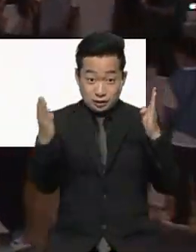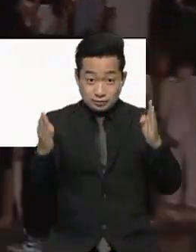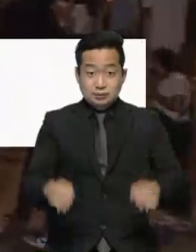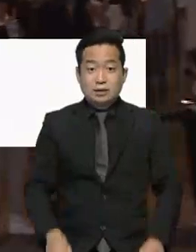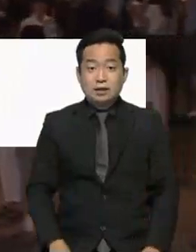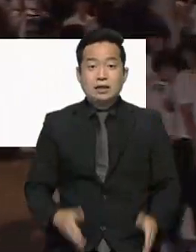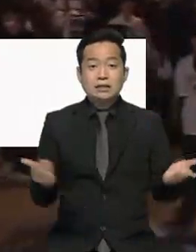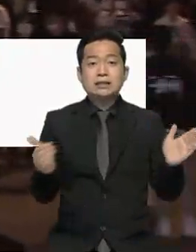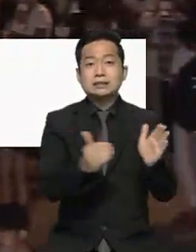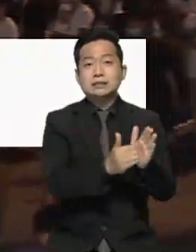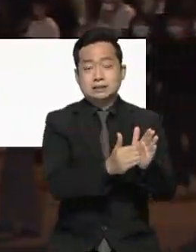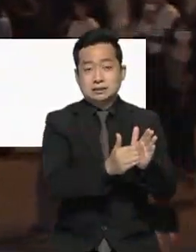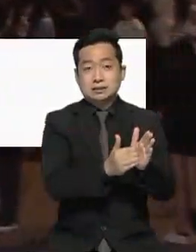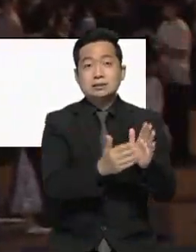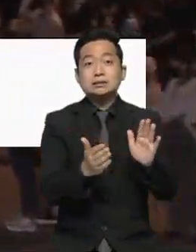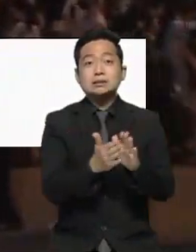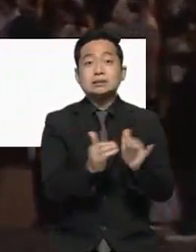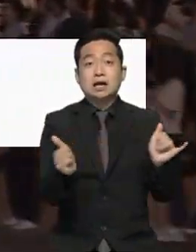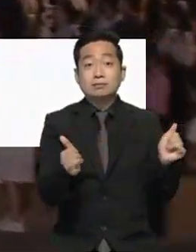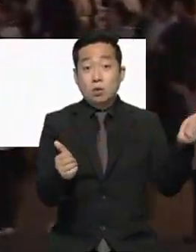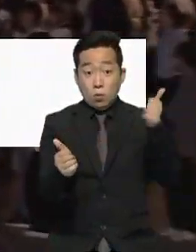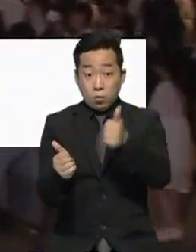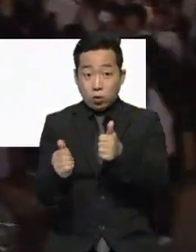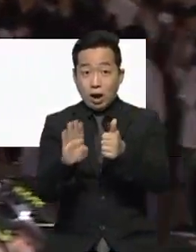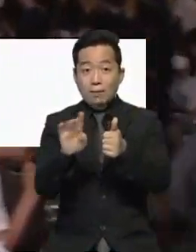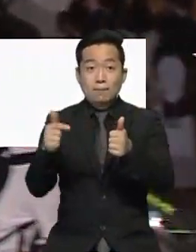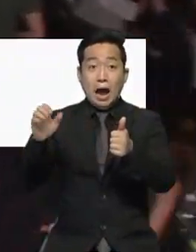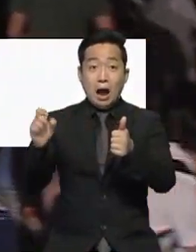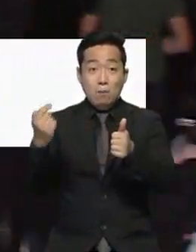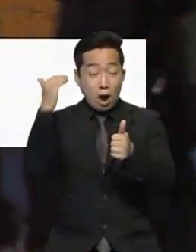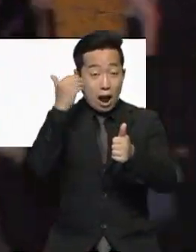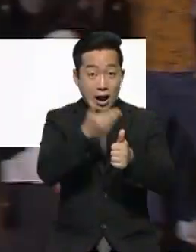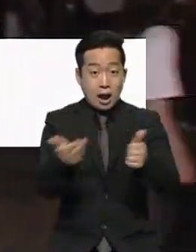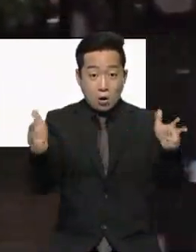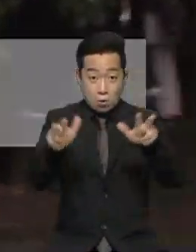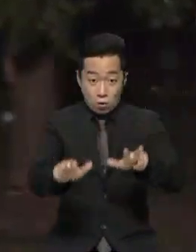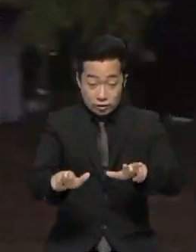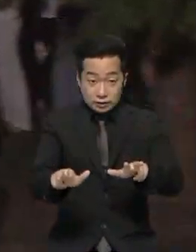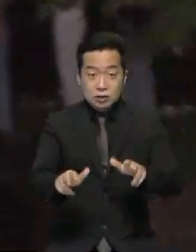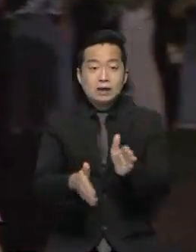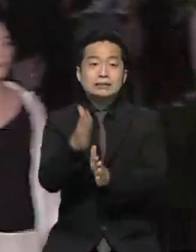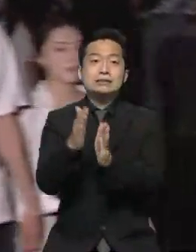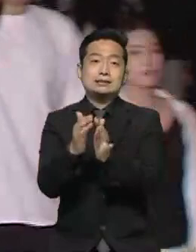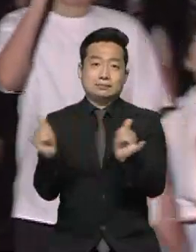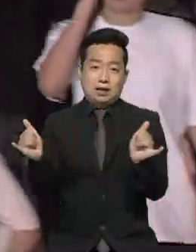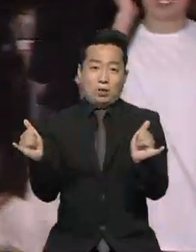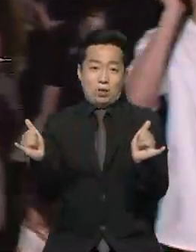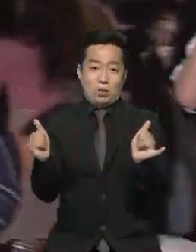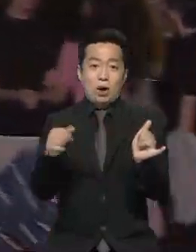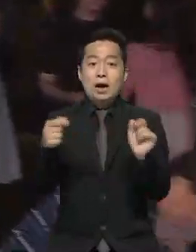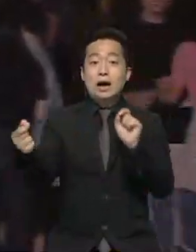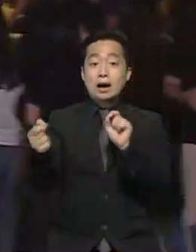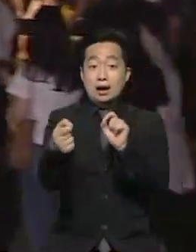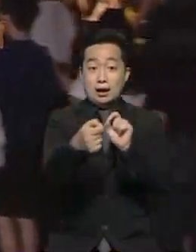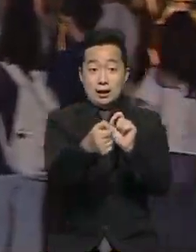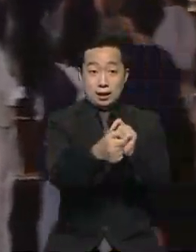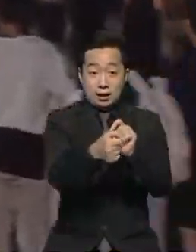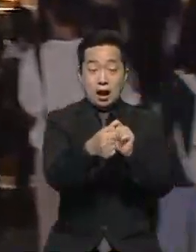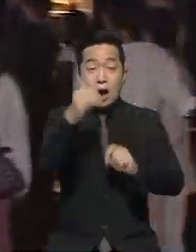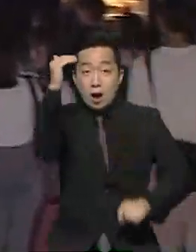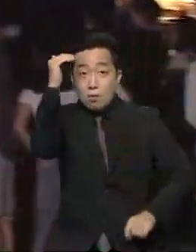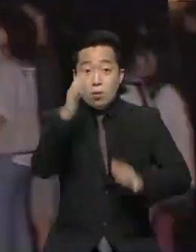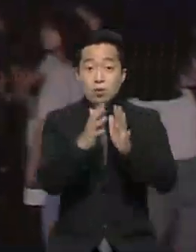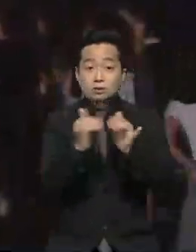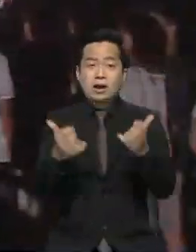퇴근한 직장인까지 몰리면서 이곳 반포 한강공원 일대는 야시장을 찾은 시민과 반포대교 근처에서 야경을